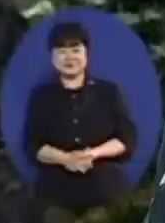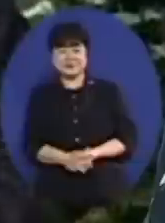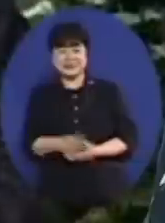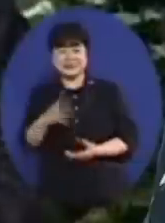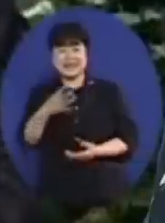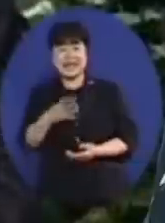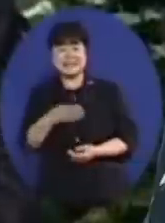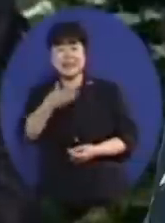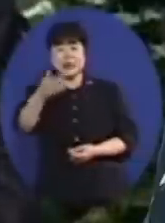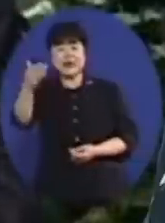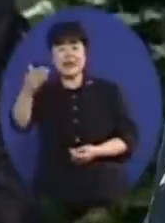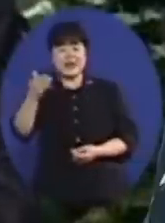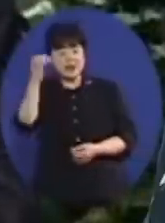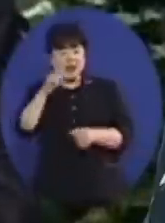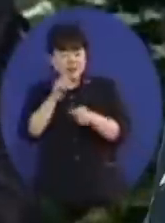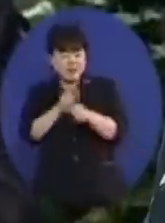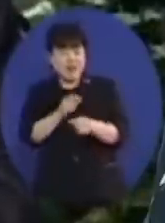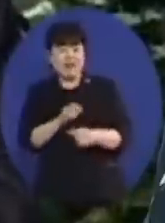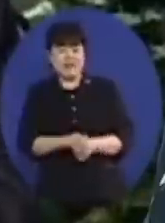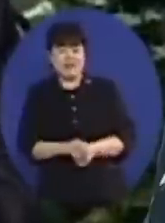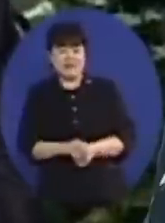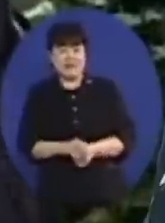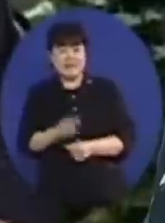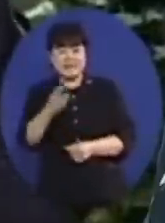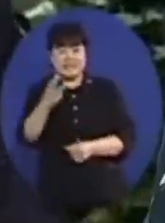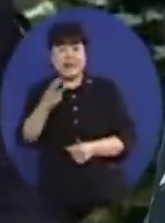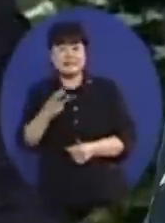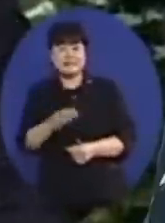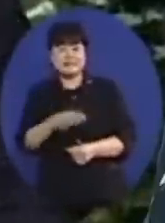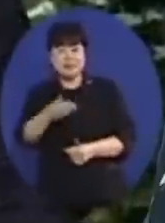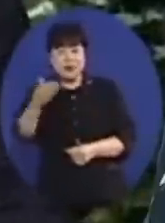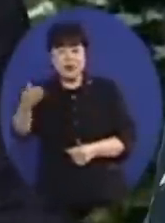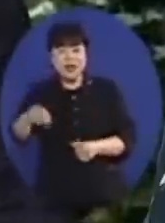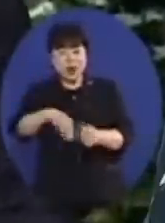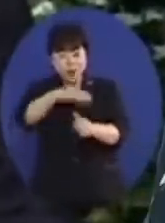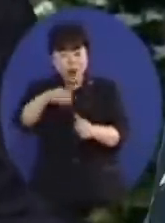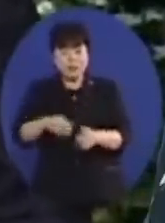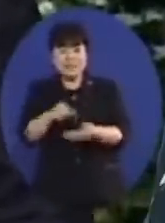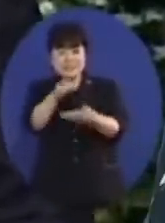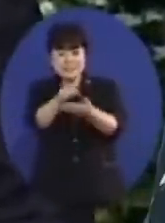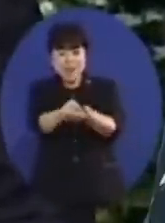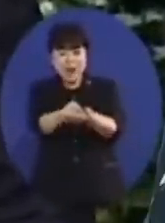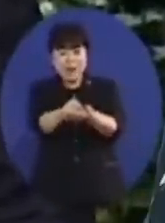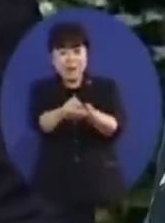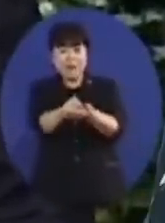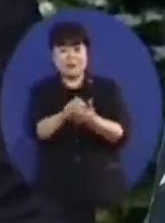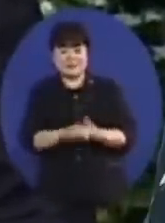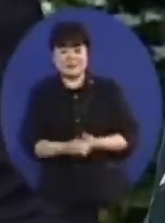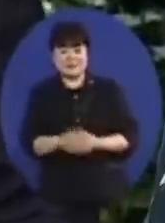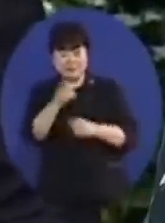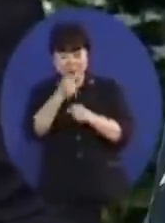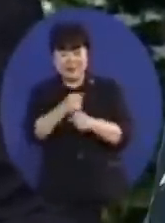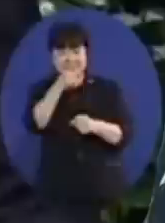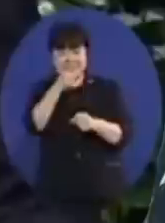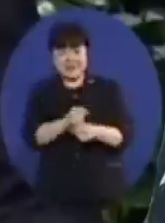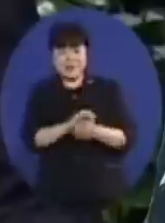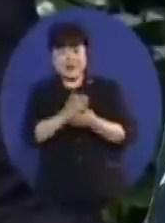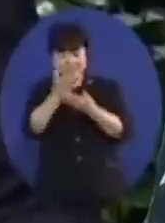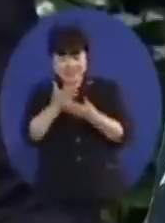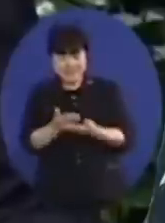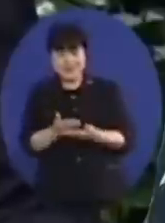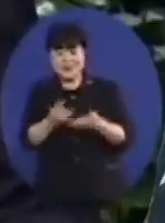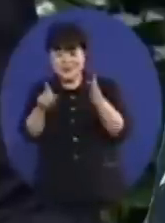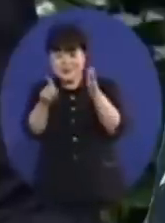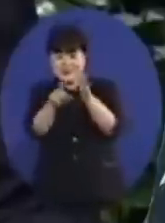4차원의 영성이 3차원의 환경을 지배하고 만들고 표현하시는